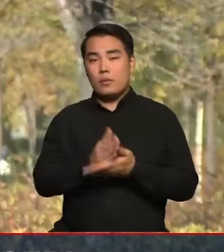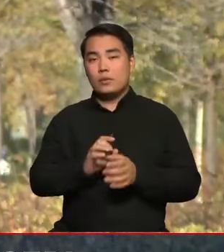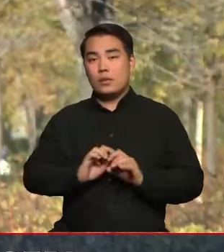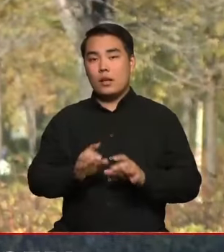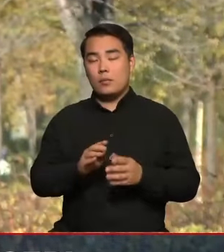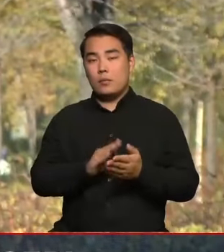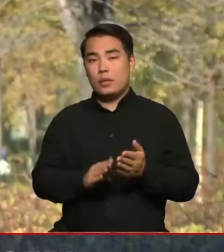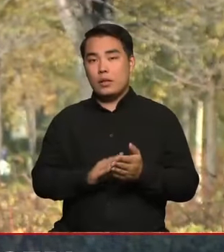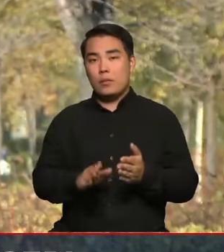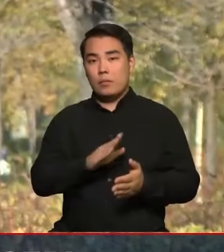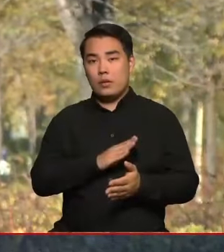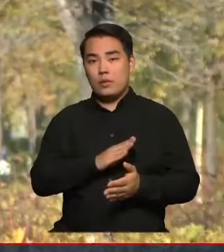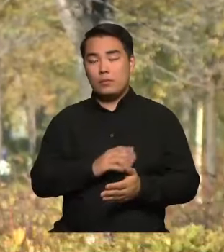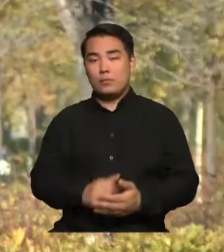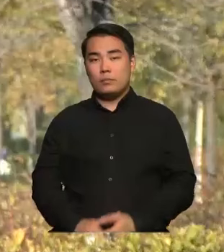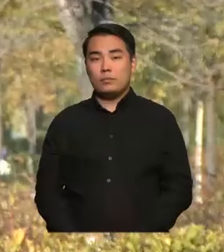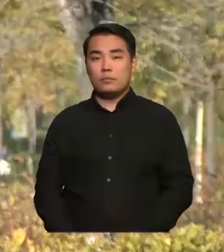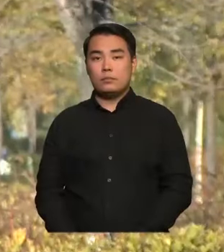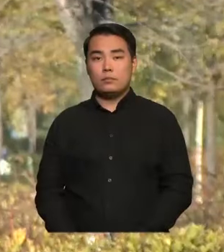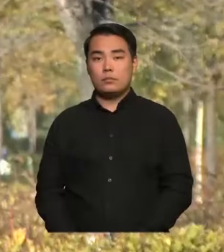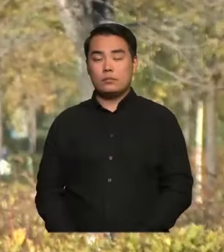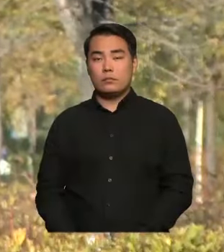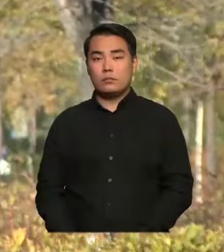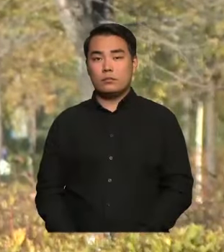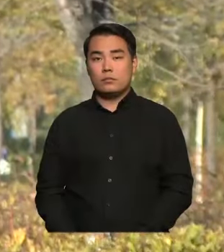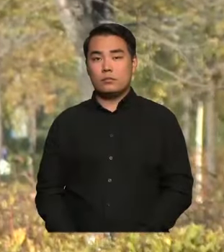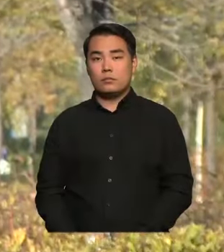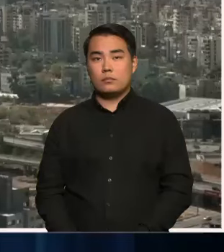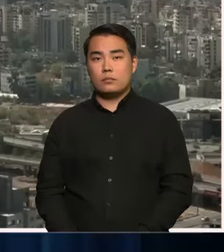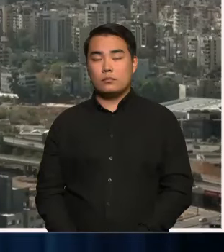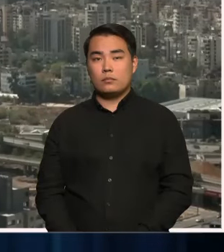мәлімдеме жасады. Мұхтар Өміртай, Жібек жолы.